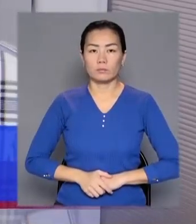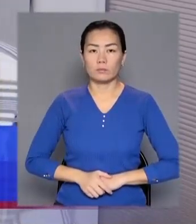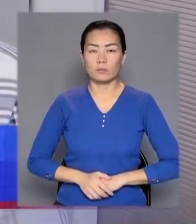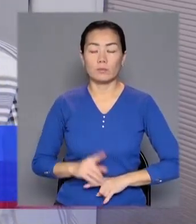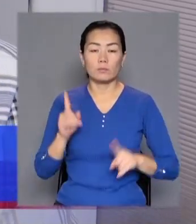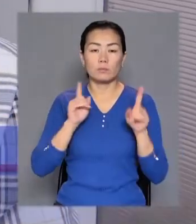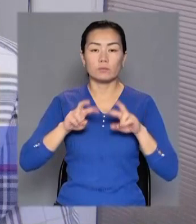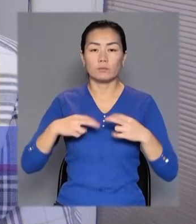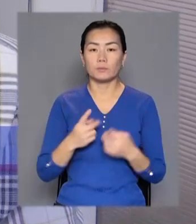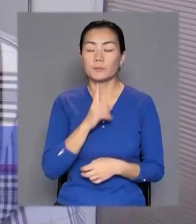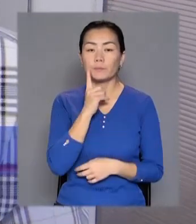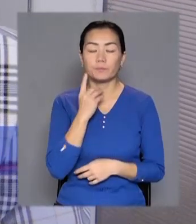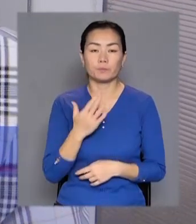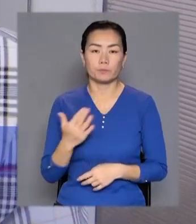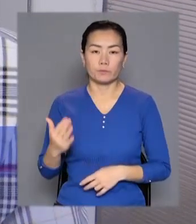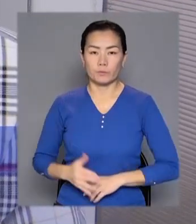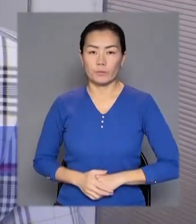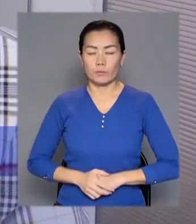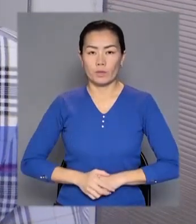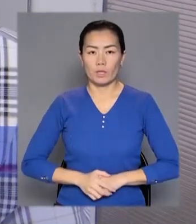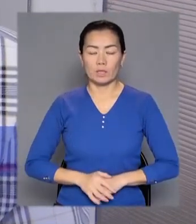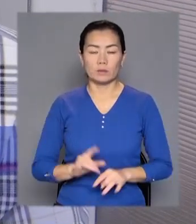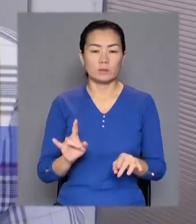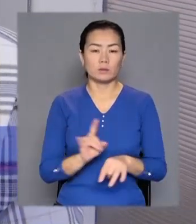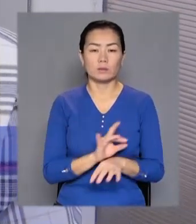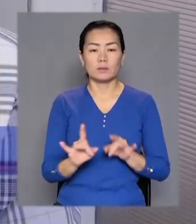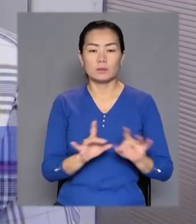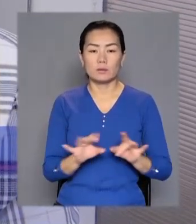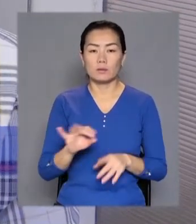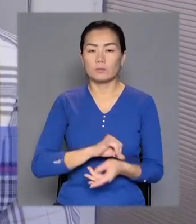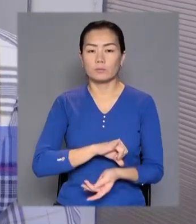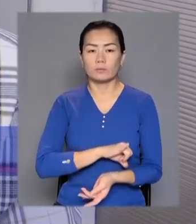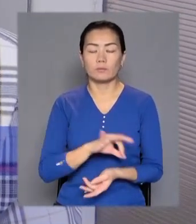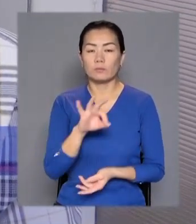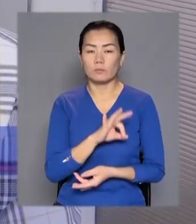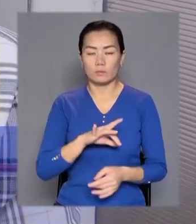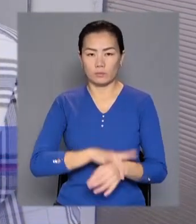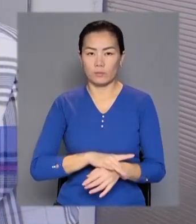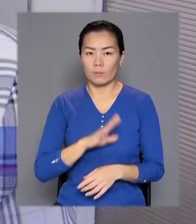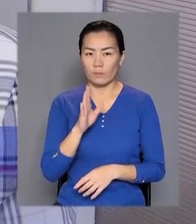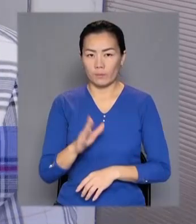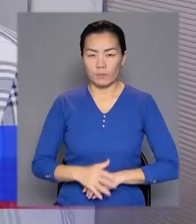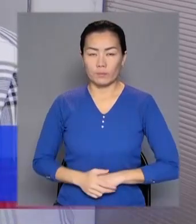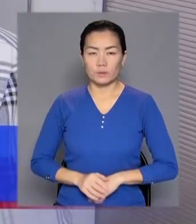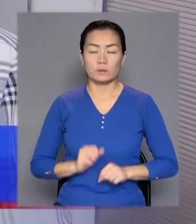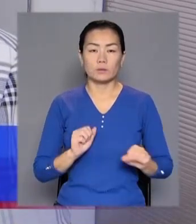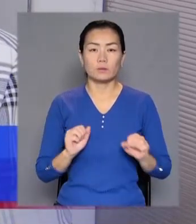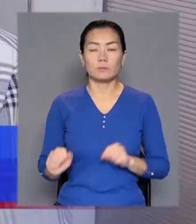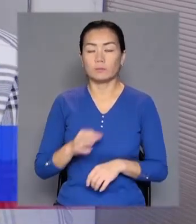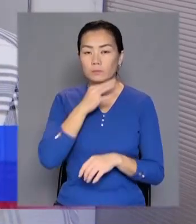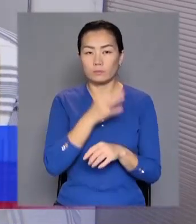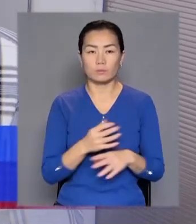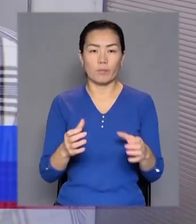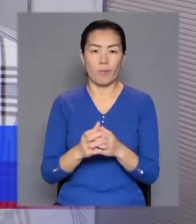Басқосу себебіміз мынау жастар арасында таратылып жатқан есірткі дертінің алдын алуға бағытталып отыр. Профилактикаға